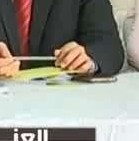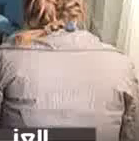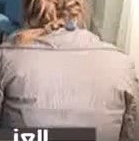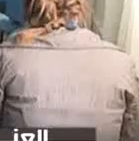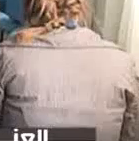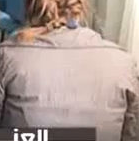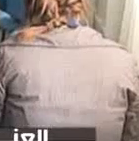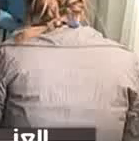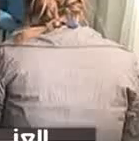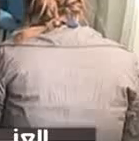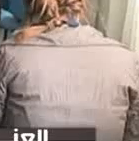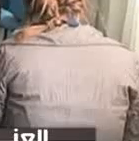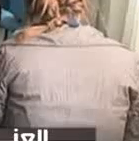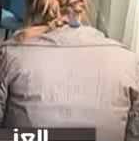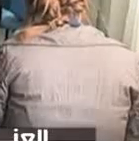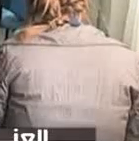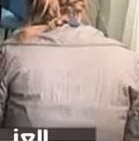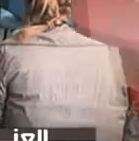القادمة.